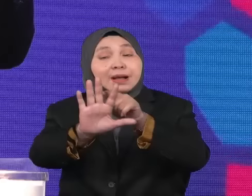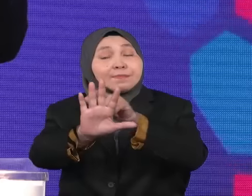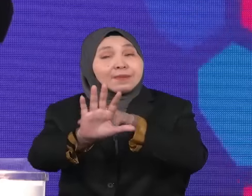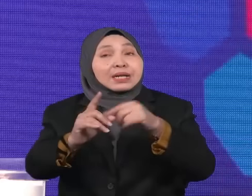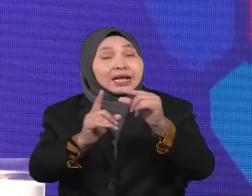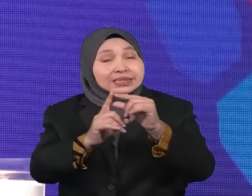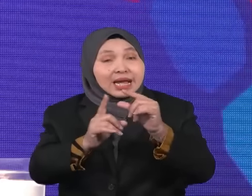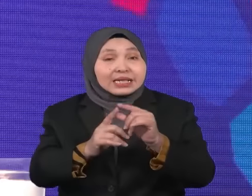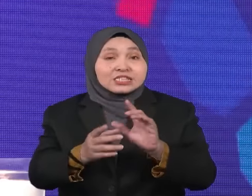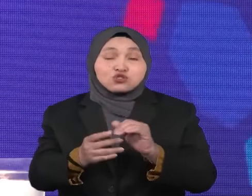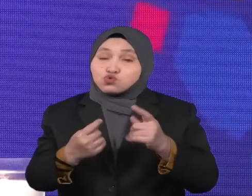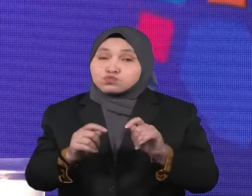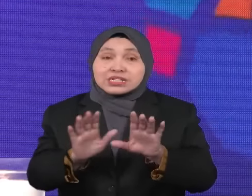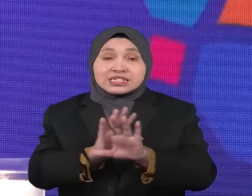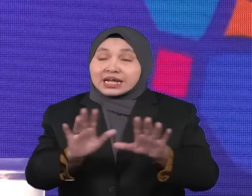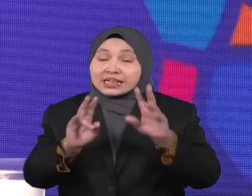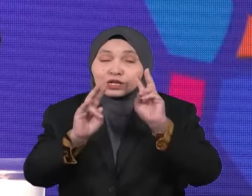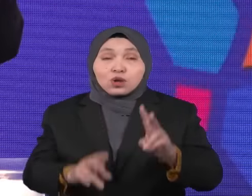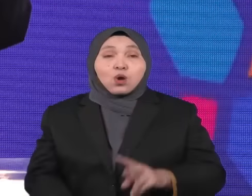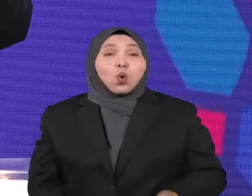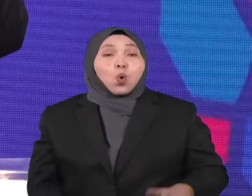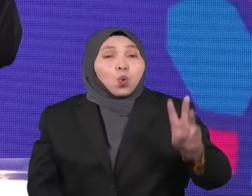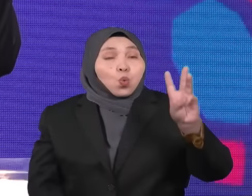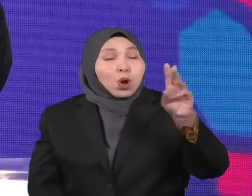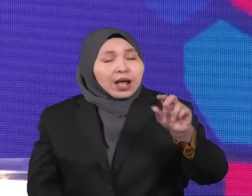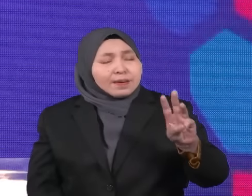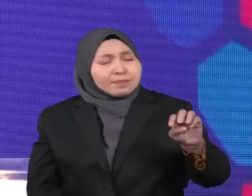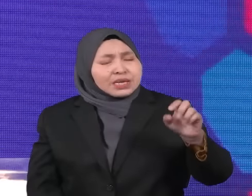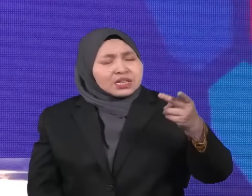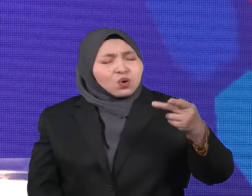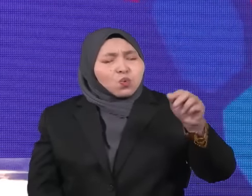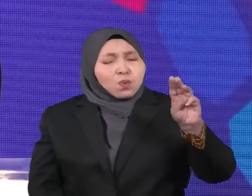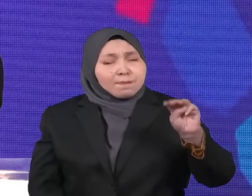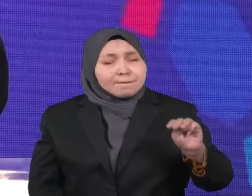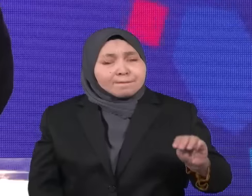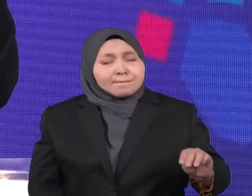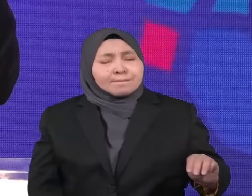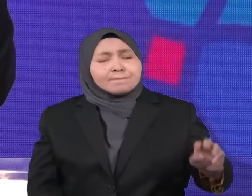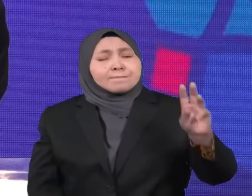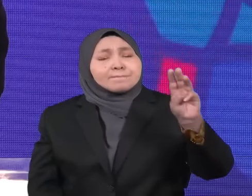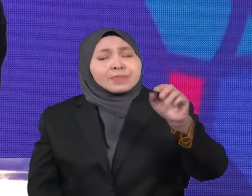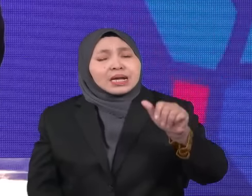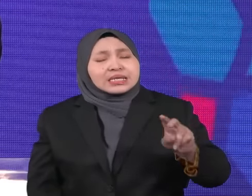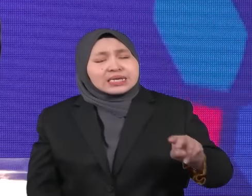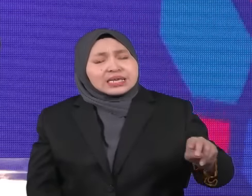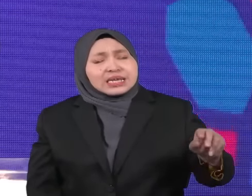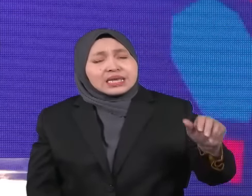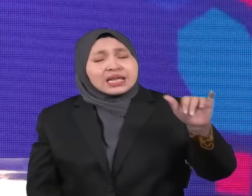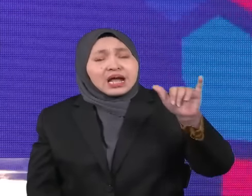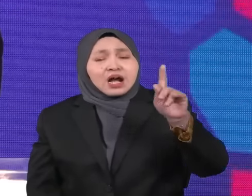satu, cuba jangan tengok Quran. Satu, dua, tiga. Wa minhum man